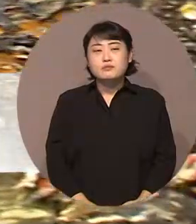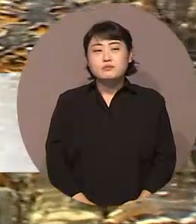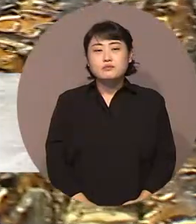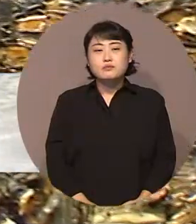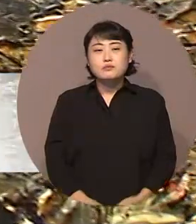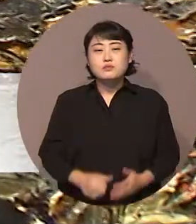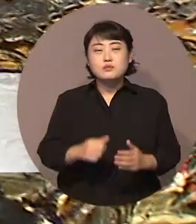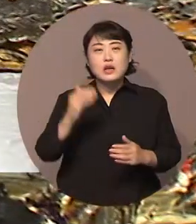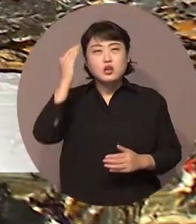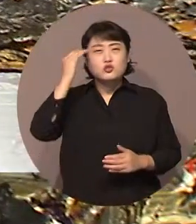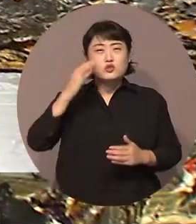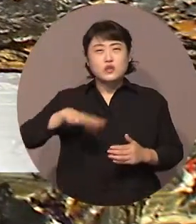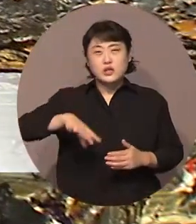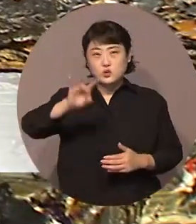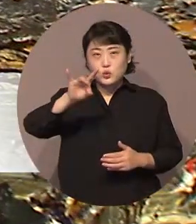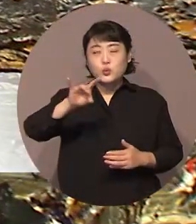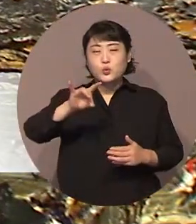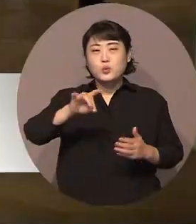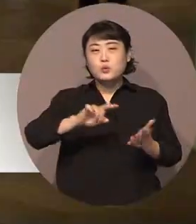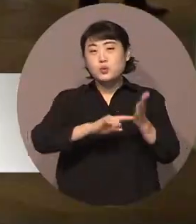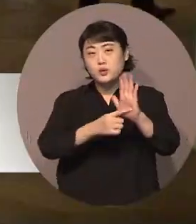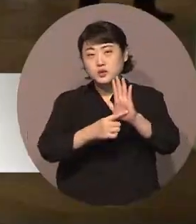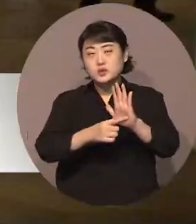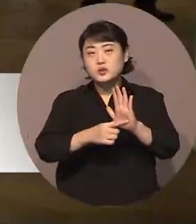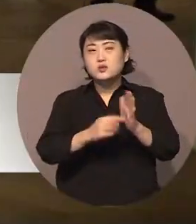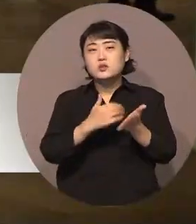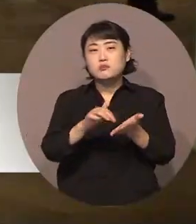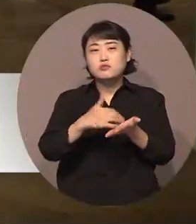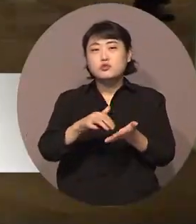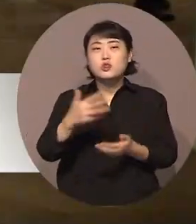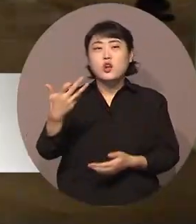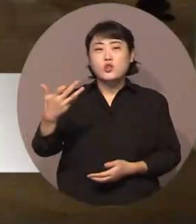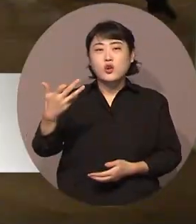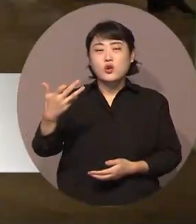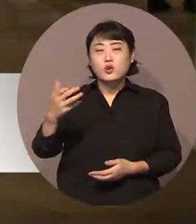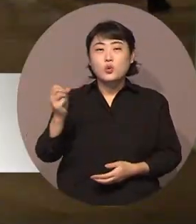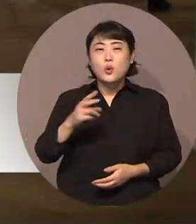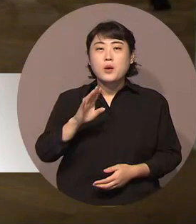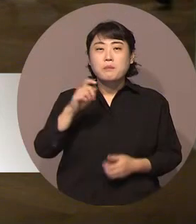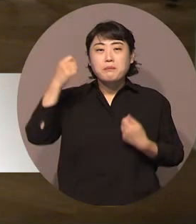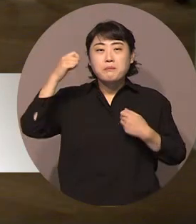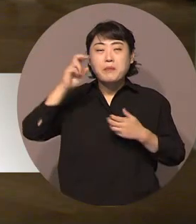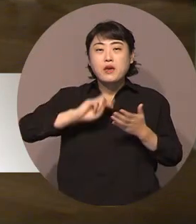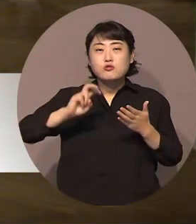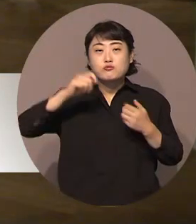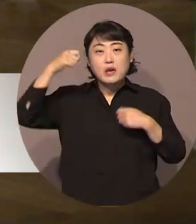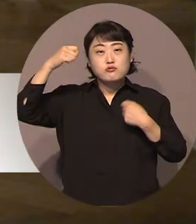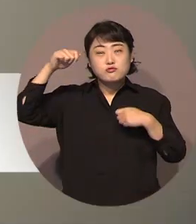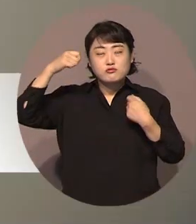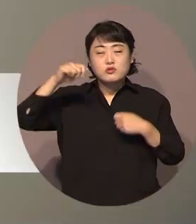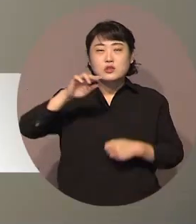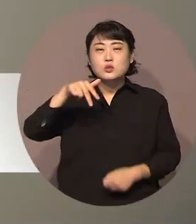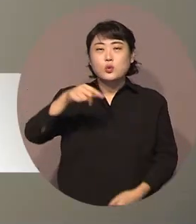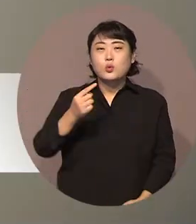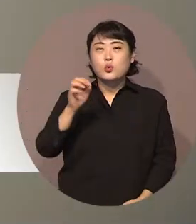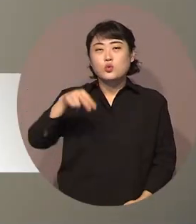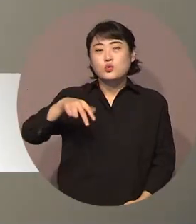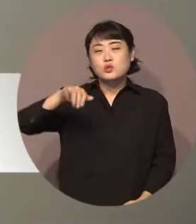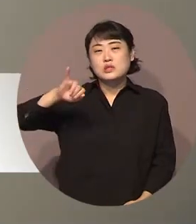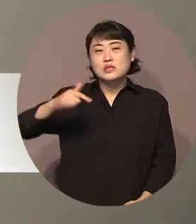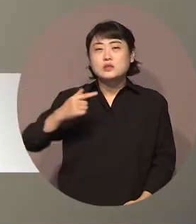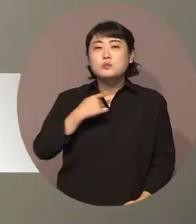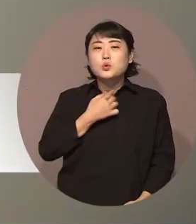선보이는 작품을 포함해 총 18점이 선보이며 배우 소유진 씨가 재능기부로 참여한 스페셜 오디오